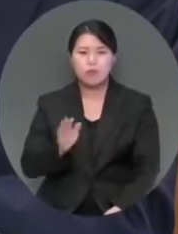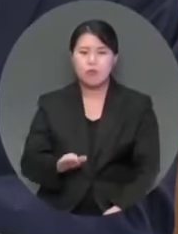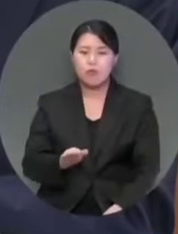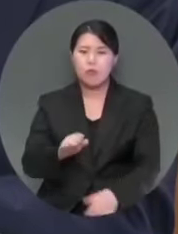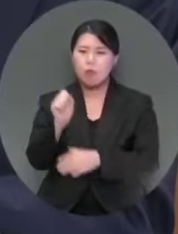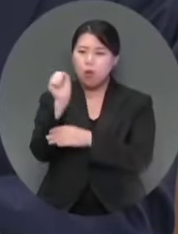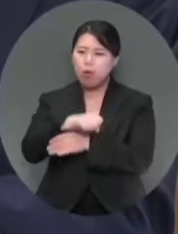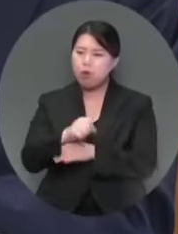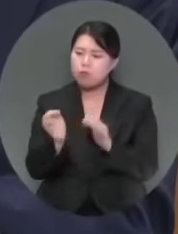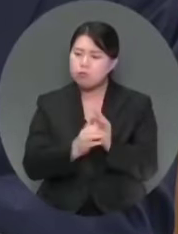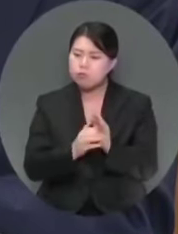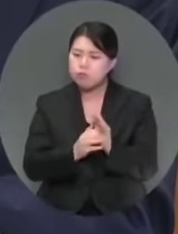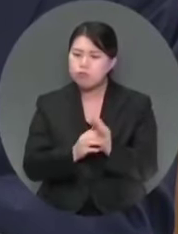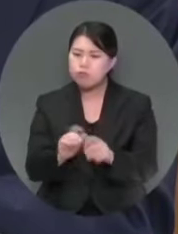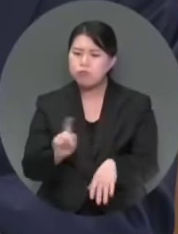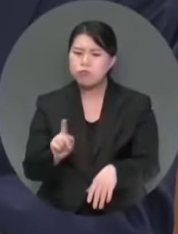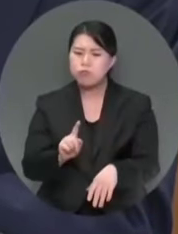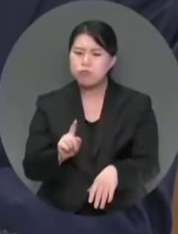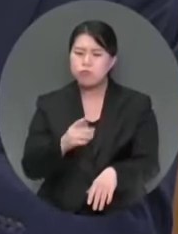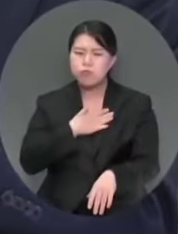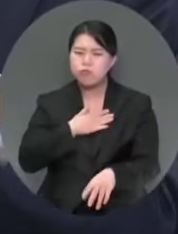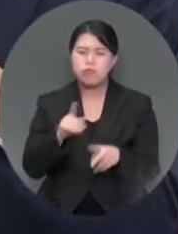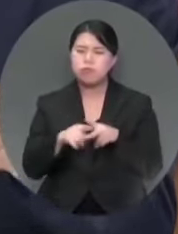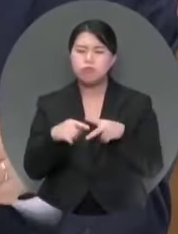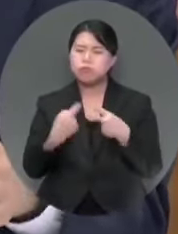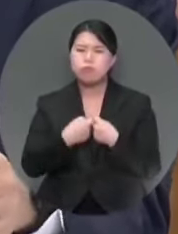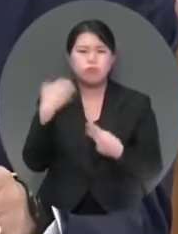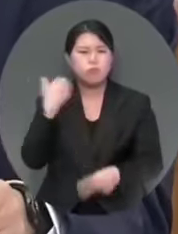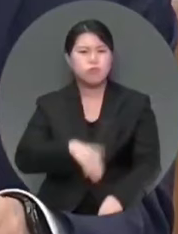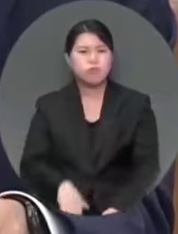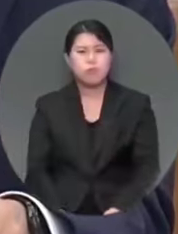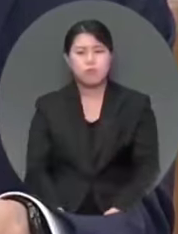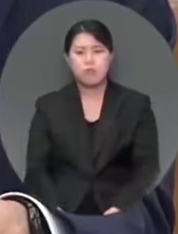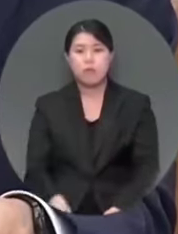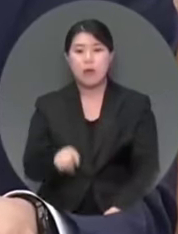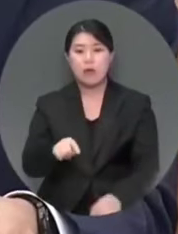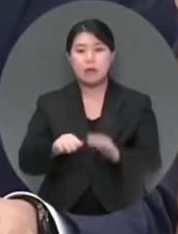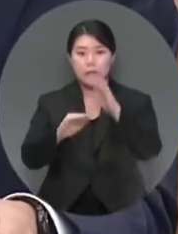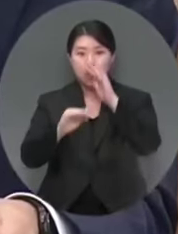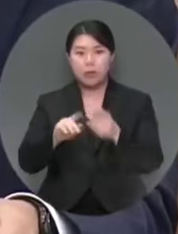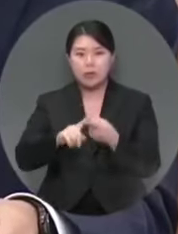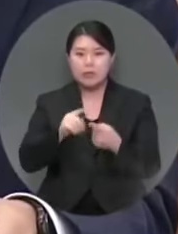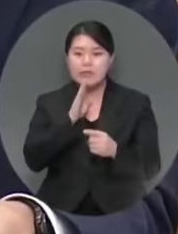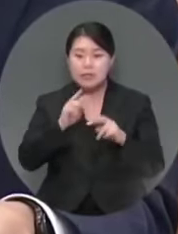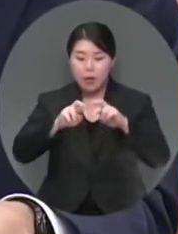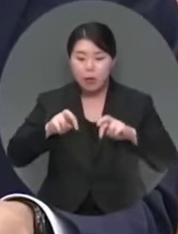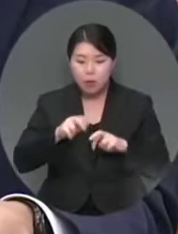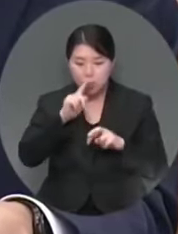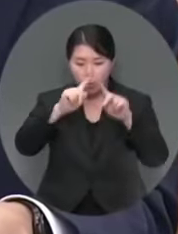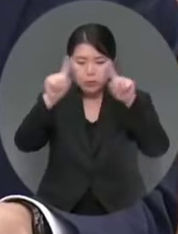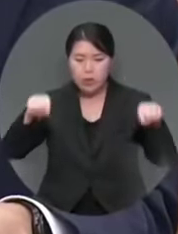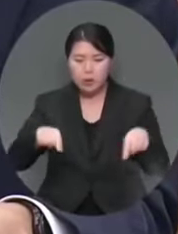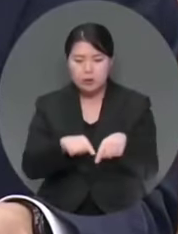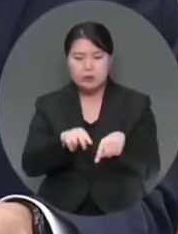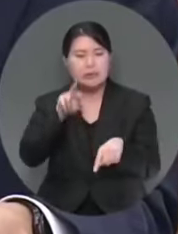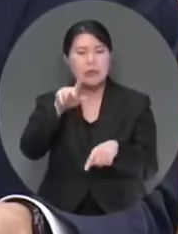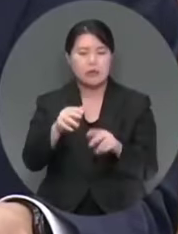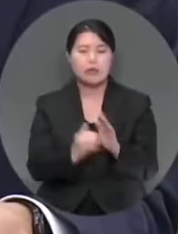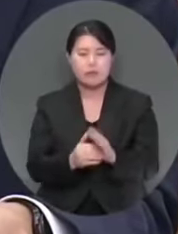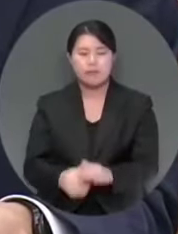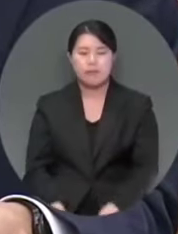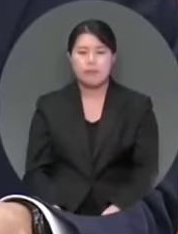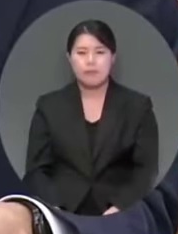도저히 납득할 수가 없어요. 어떻게 이런 일이 있을 수 있습니까? 네, 그 부분을 저희들이 진상조사 보고서에도 지적을 한 부분이고요.